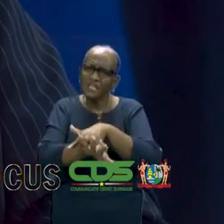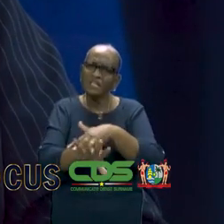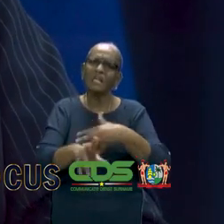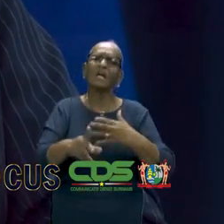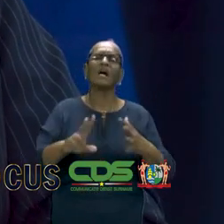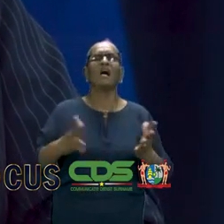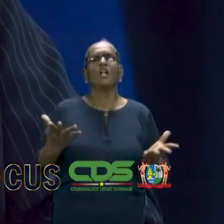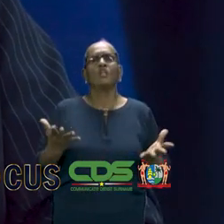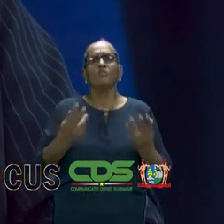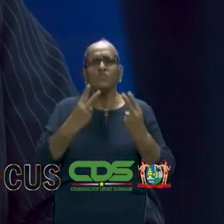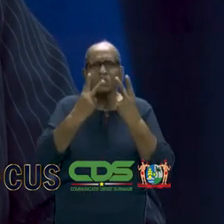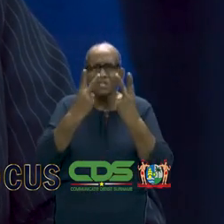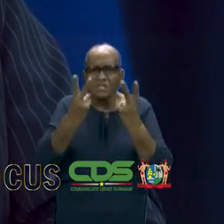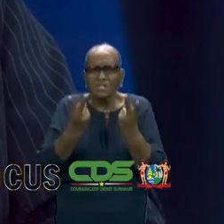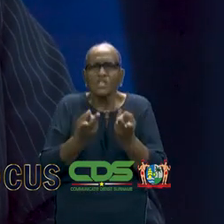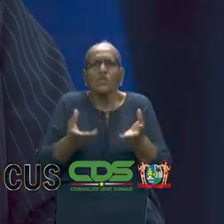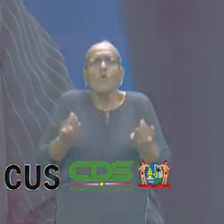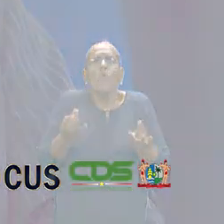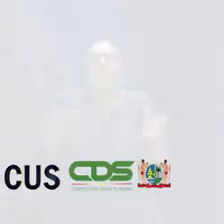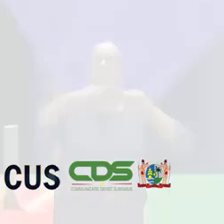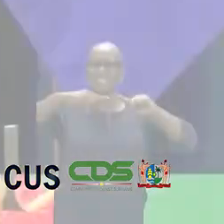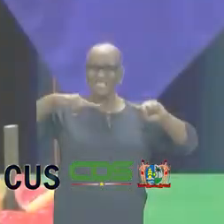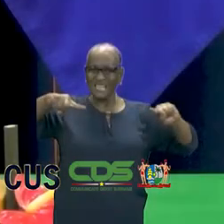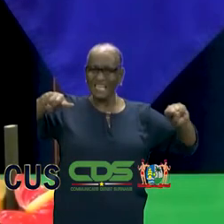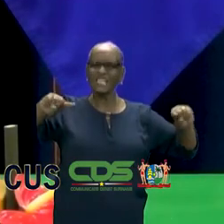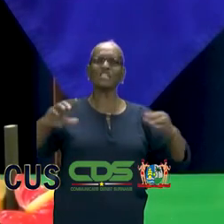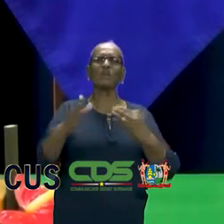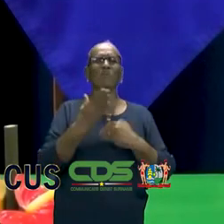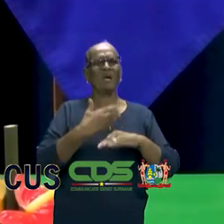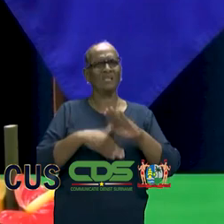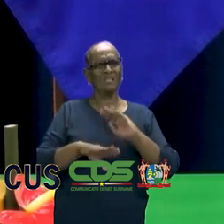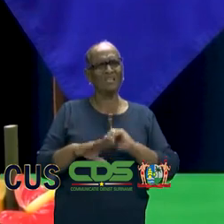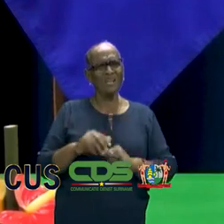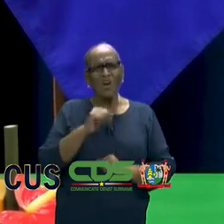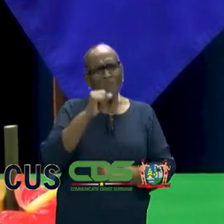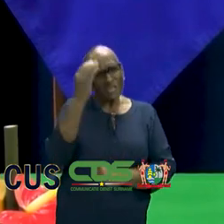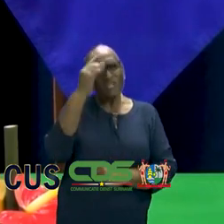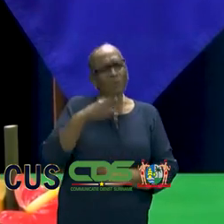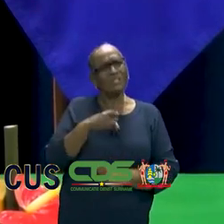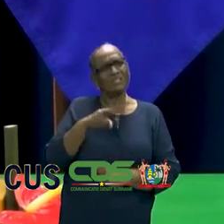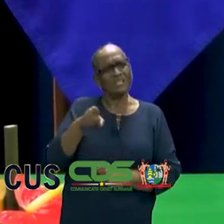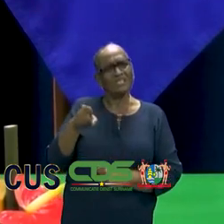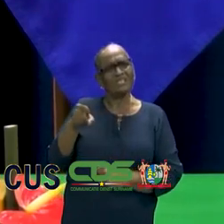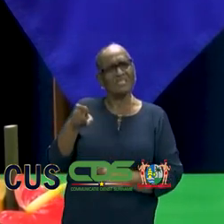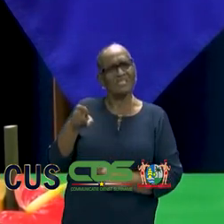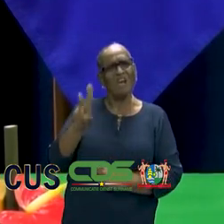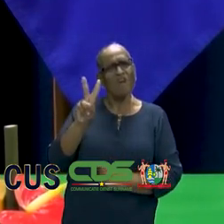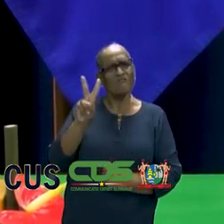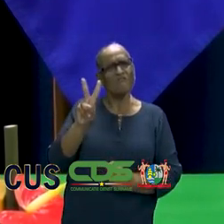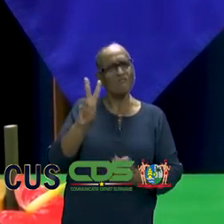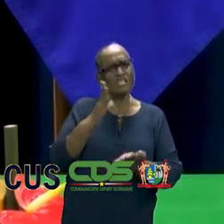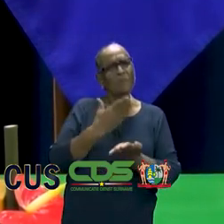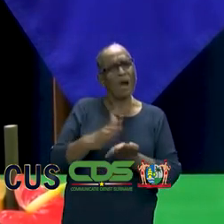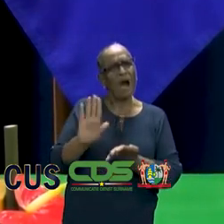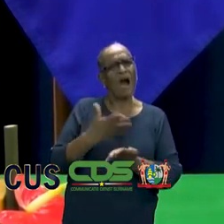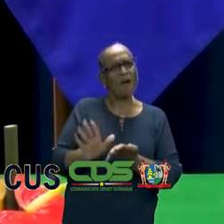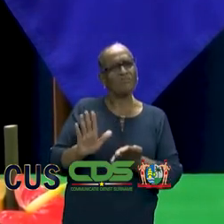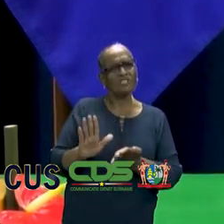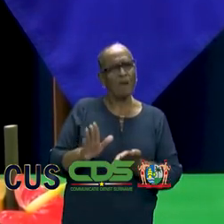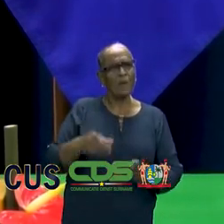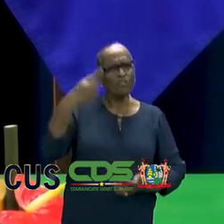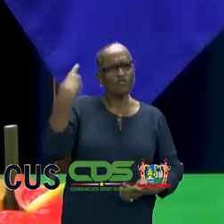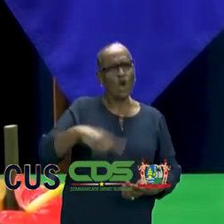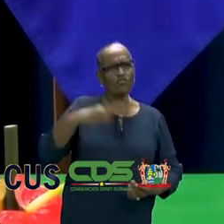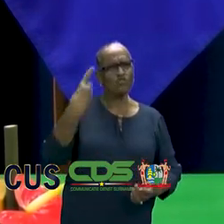dan zie je namelijk die belangrijkheid van de samenwerking. Weet je wat dat gaat betekenen als je visum afschaft en hier duizenden toeristen kunnen